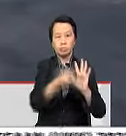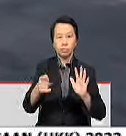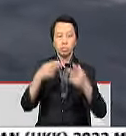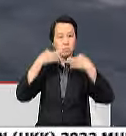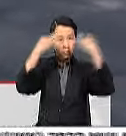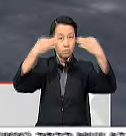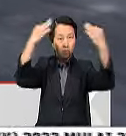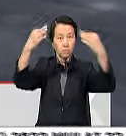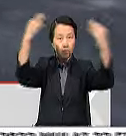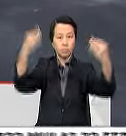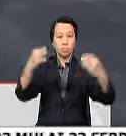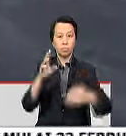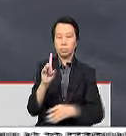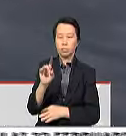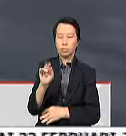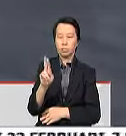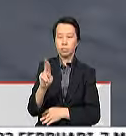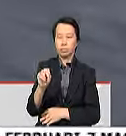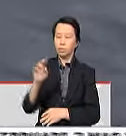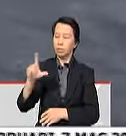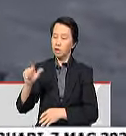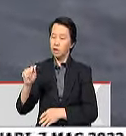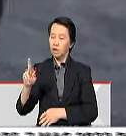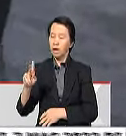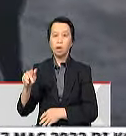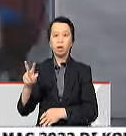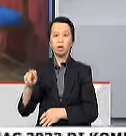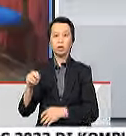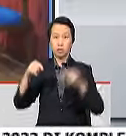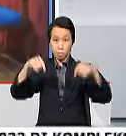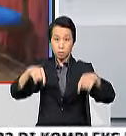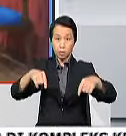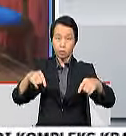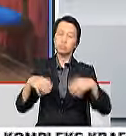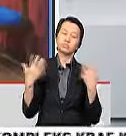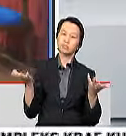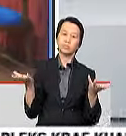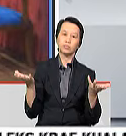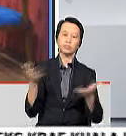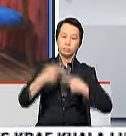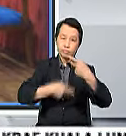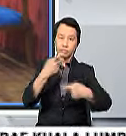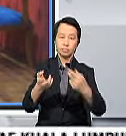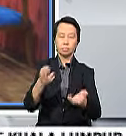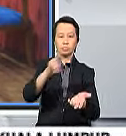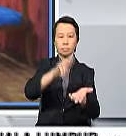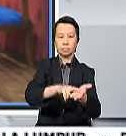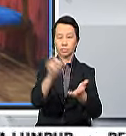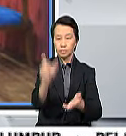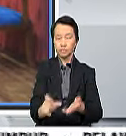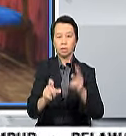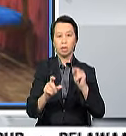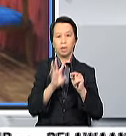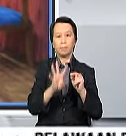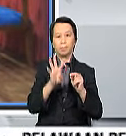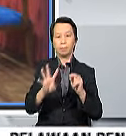terkenal di Dun Lakin ini. Jadi ini saja yang dapat saya kongsikan untuk perkembangan semasa proses penamaan calon di